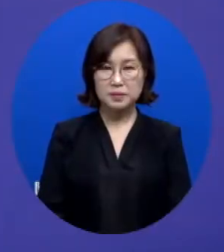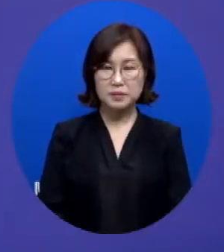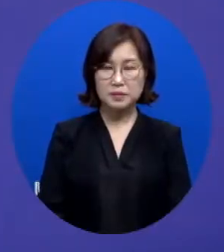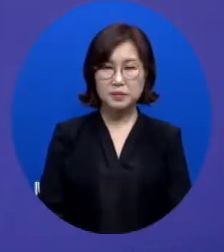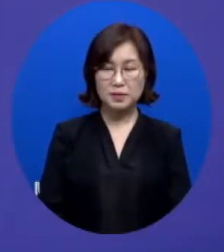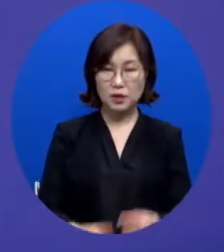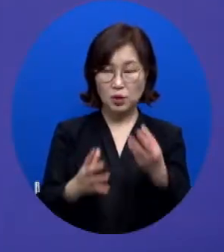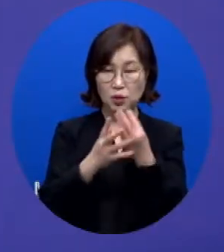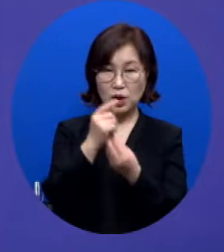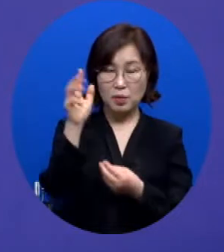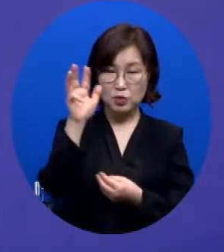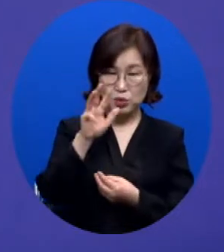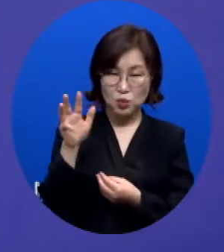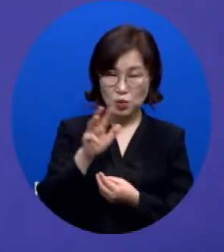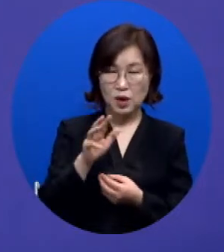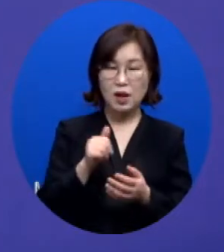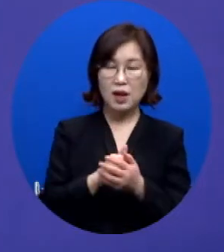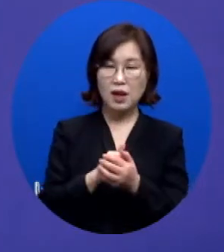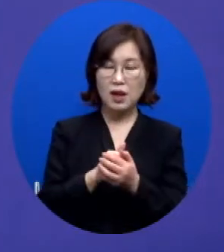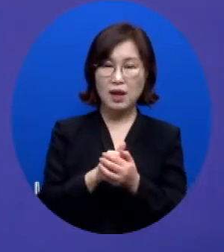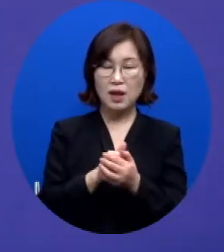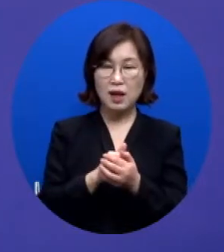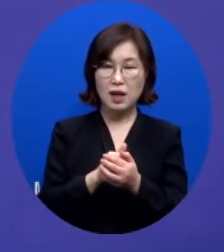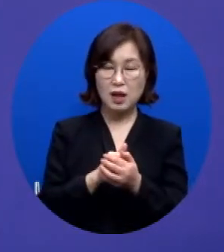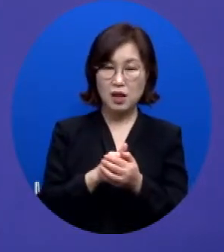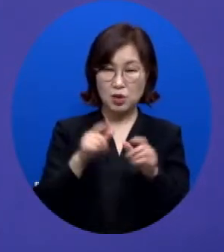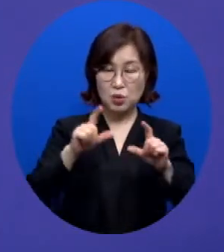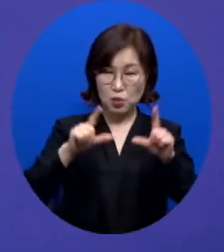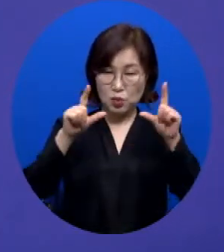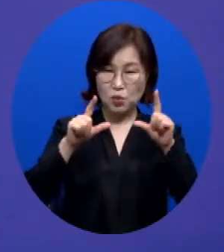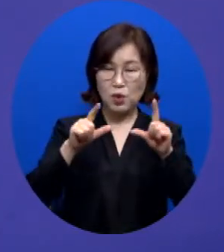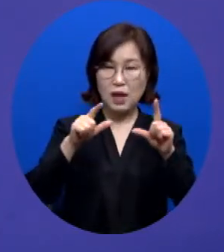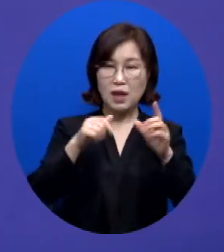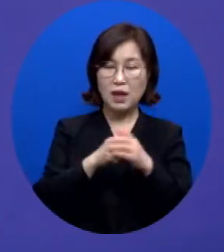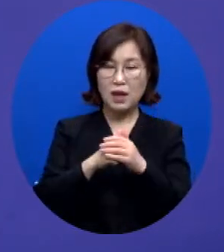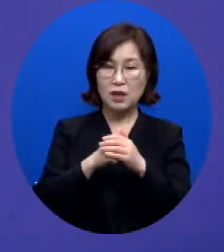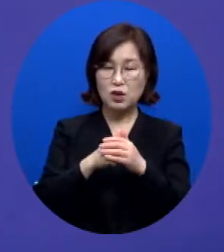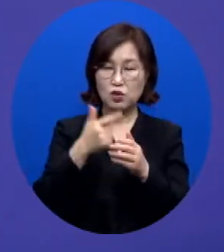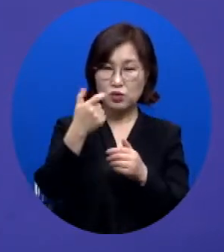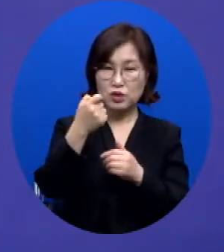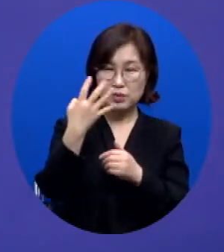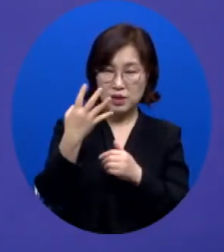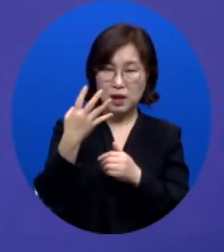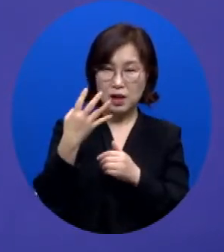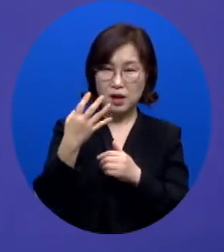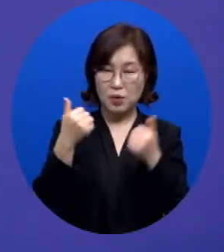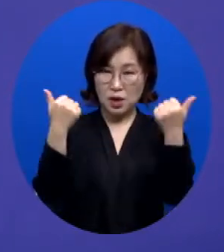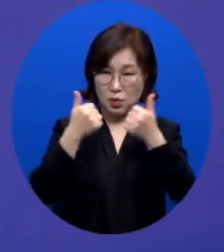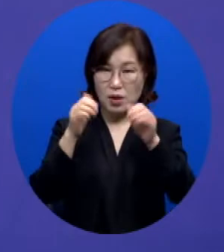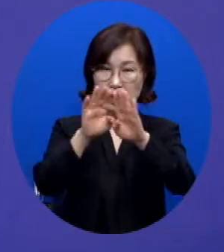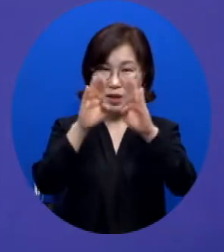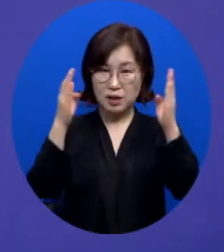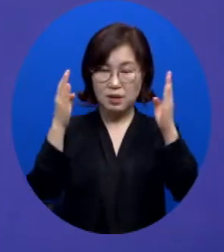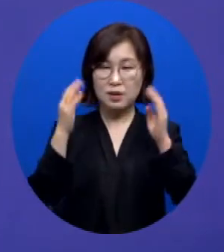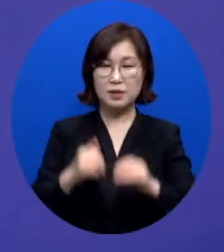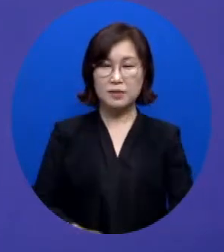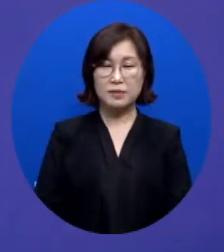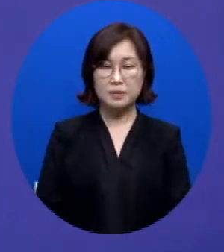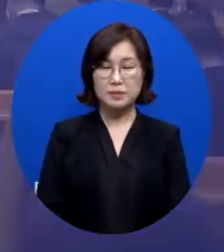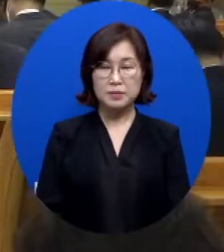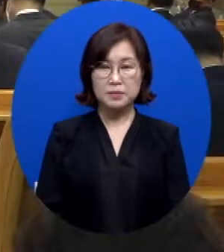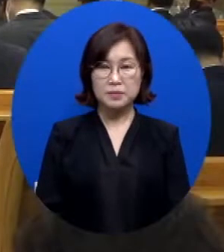대한예수교장로회 통합총회 전북 동노회가 지난 제1교회에서 제64회 가을 정기노회를 개최했습니다.